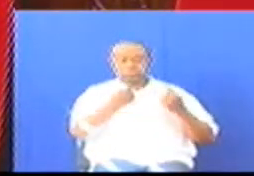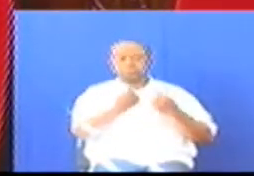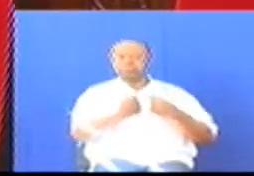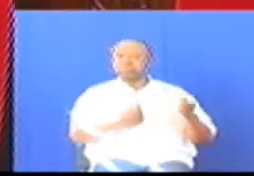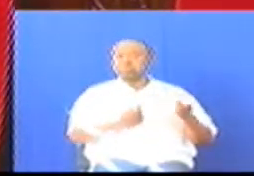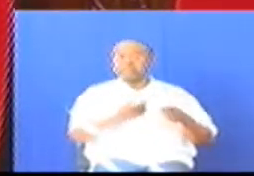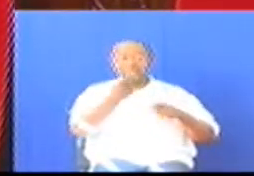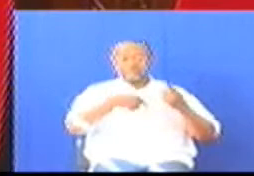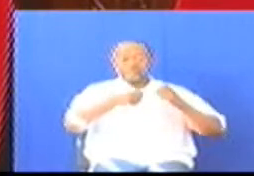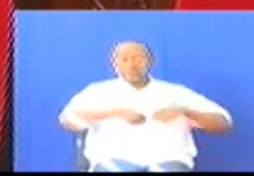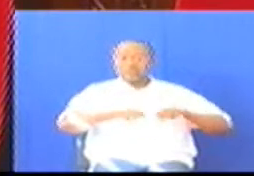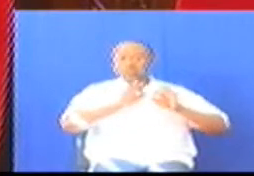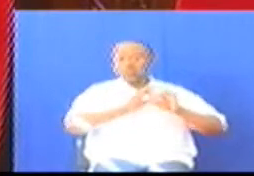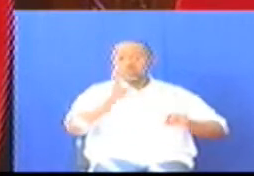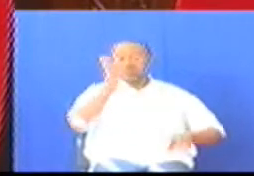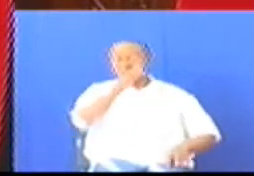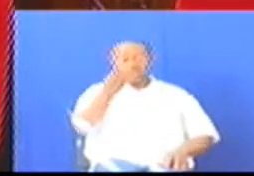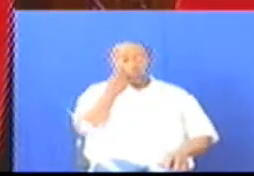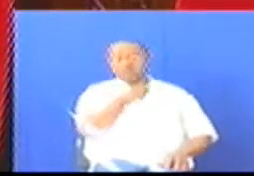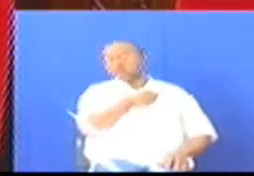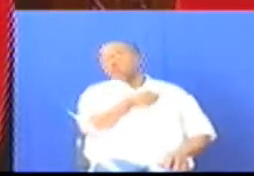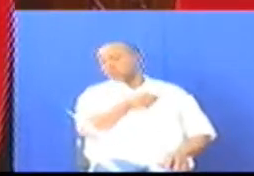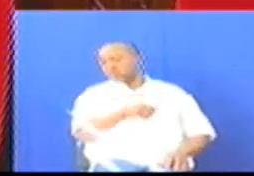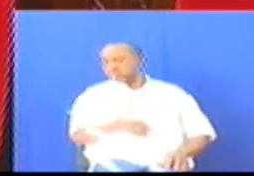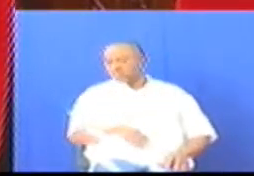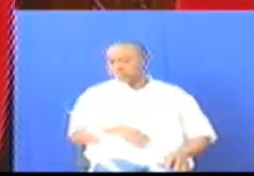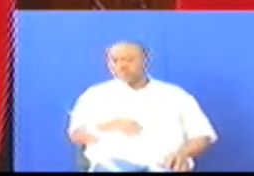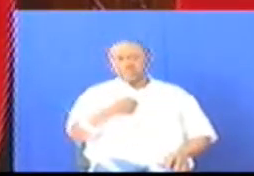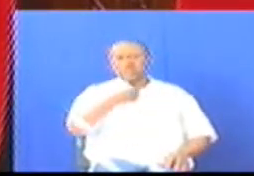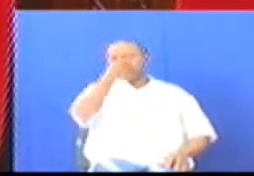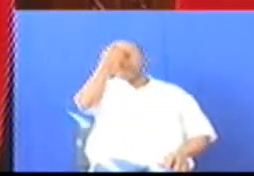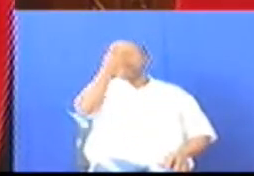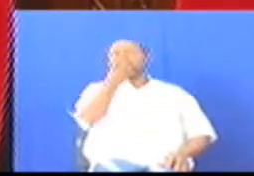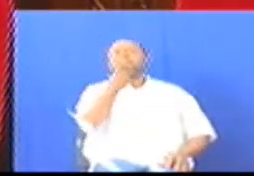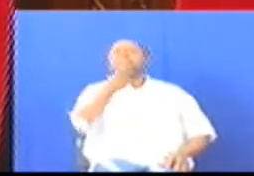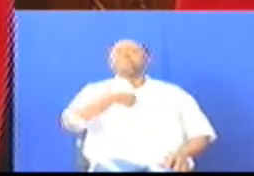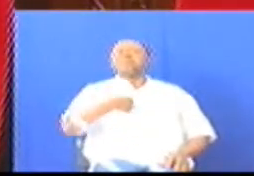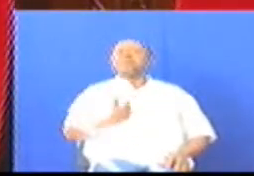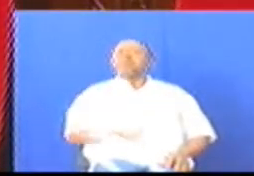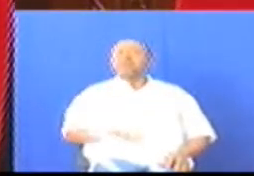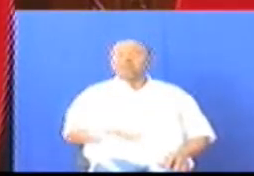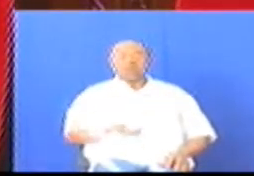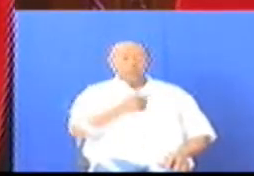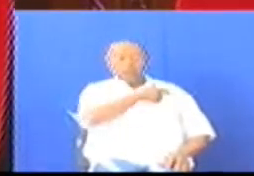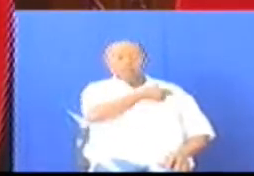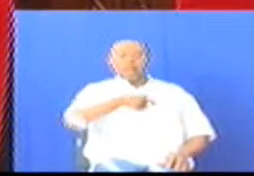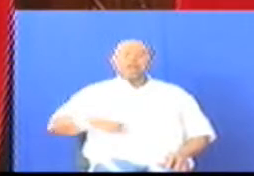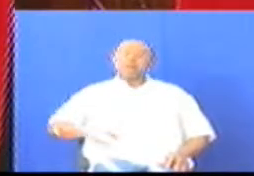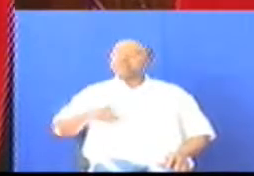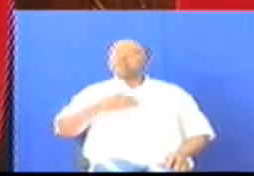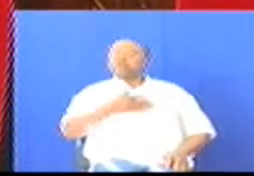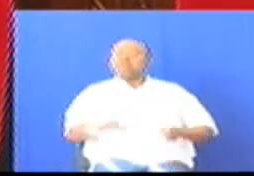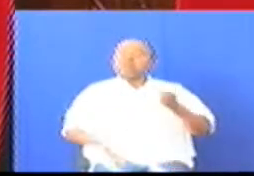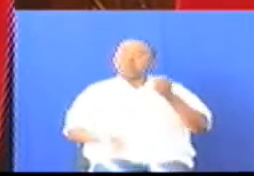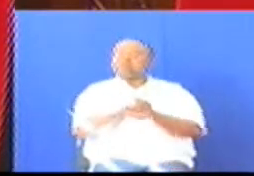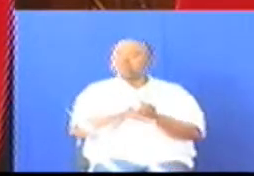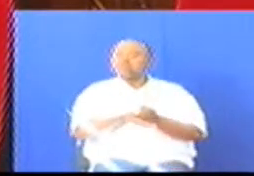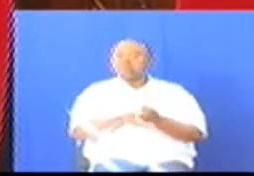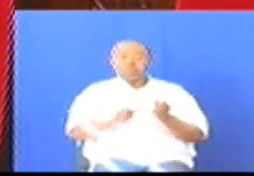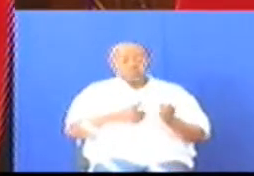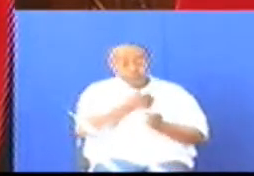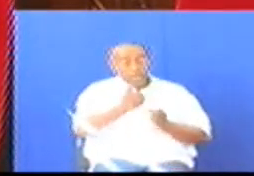utawala bora katika taasisi za umma. Maana najiuliza, ikiwa rais wa nchi hii amekubali